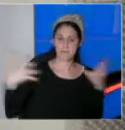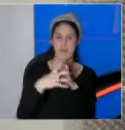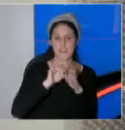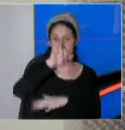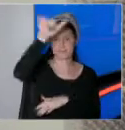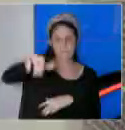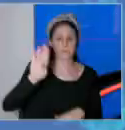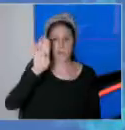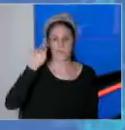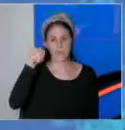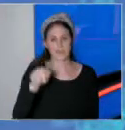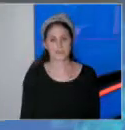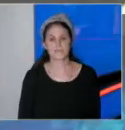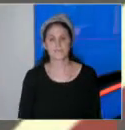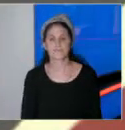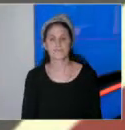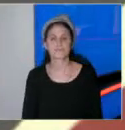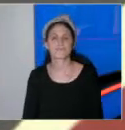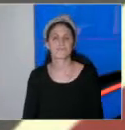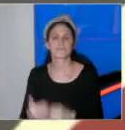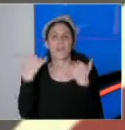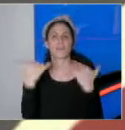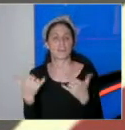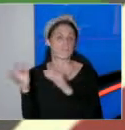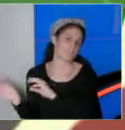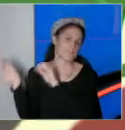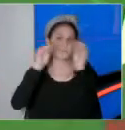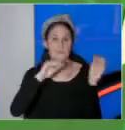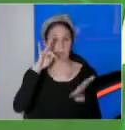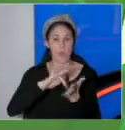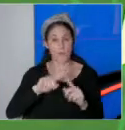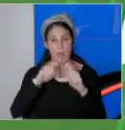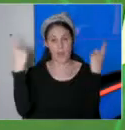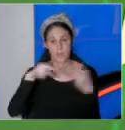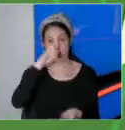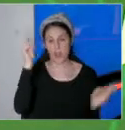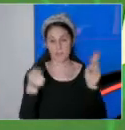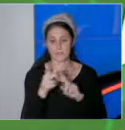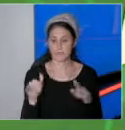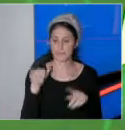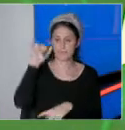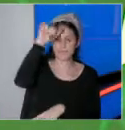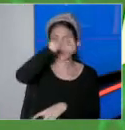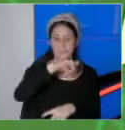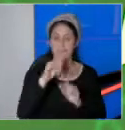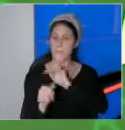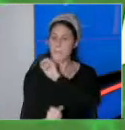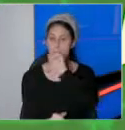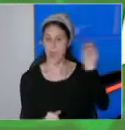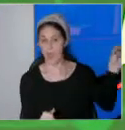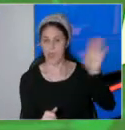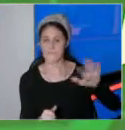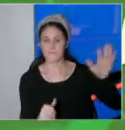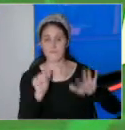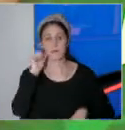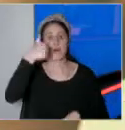טוב. כן, ועכשיו אנחנו נלך למקום אחר בגלובוס, בואו נעשה קפיצה אחרת למקום אחר, מערב הפעם, מחר